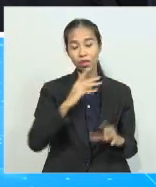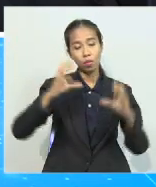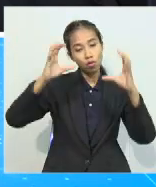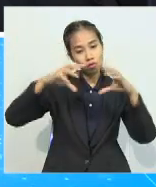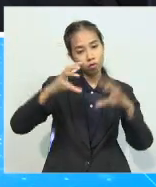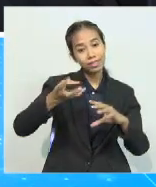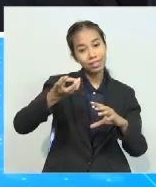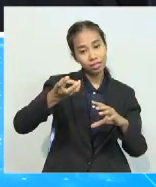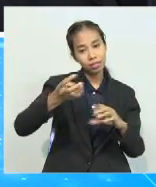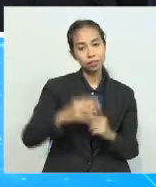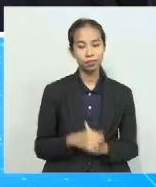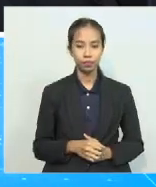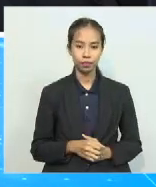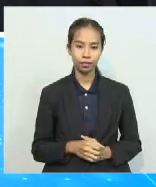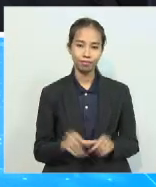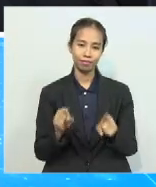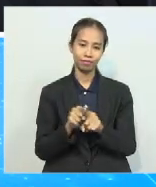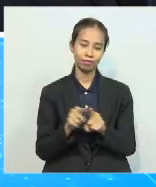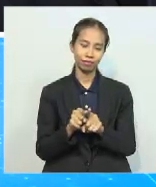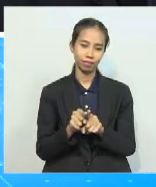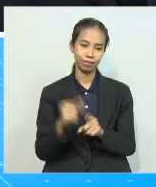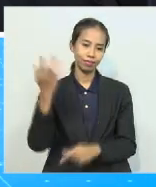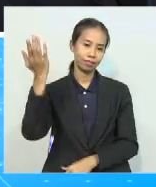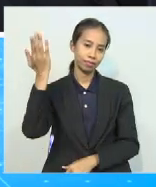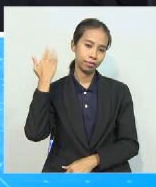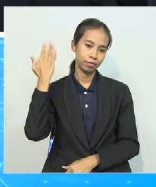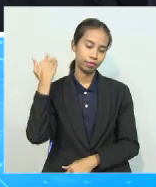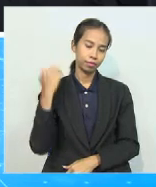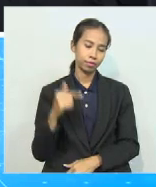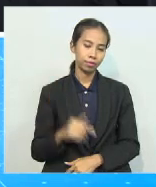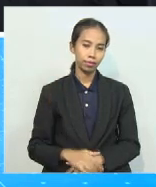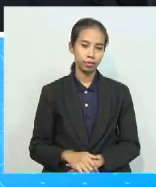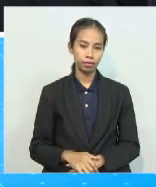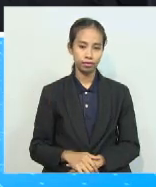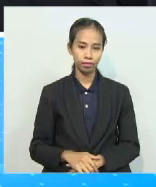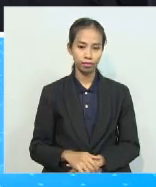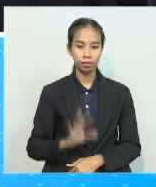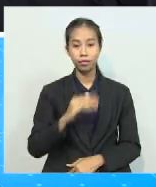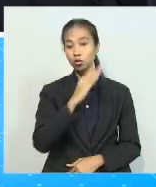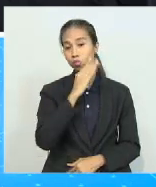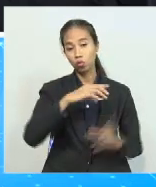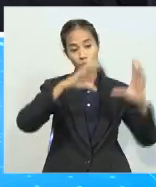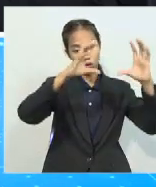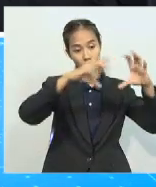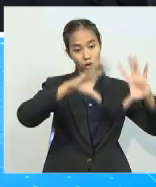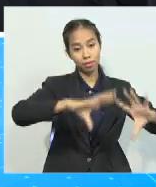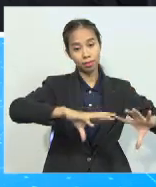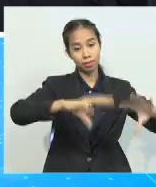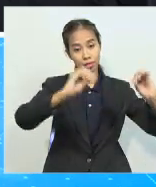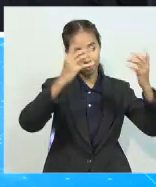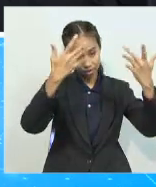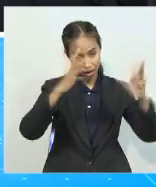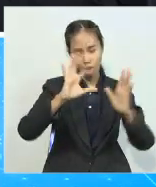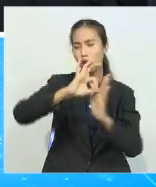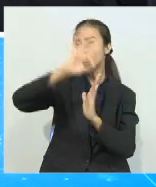งมาหน่อยนึงเนี่ยเหมือนที่เราเคยได้ยินว่าเฮ้ยฝ นหลังฝนซาแล้วฟ้าก็จะใสใช่ไหมครับ